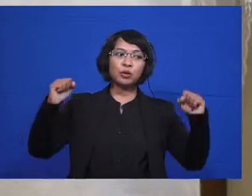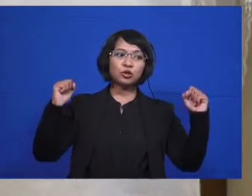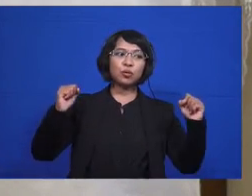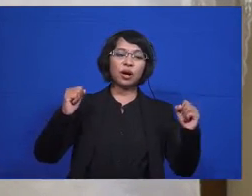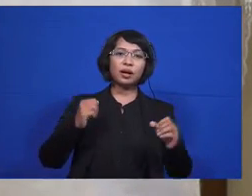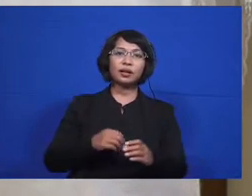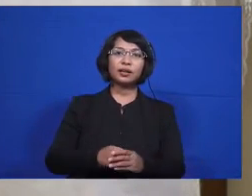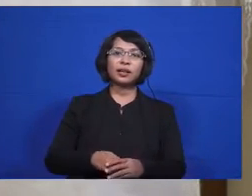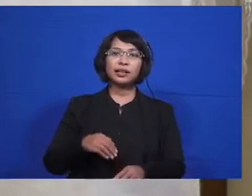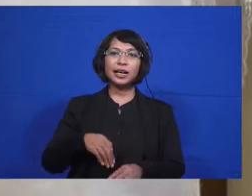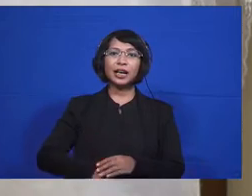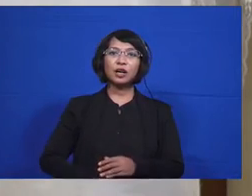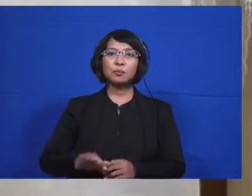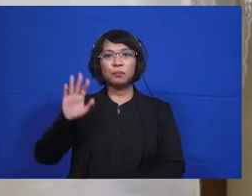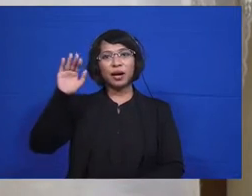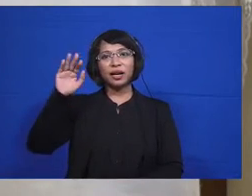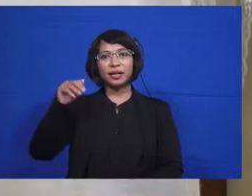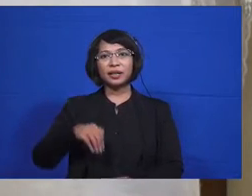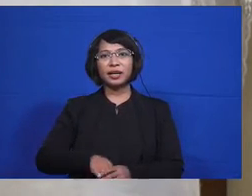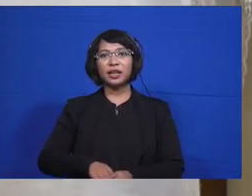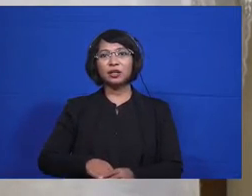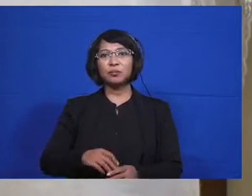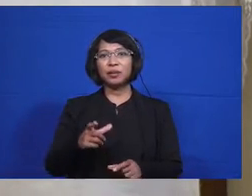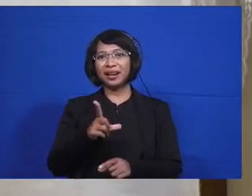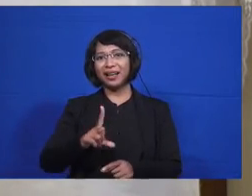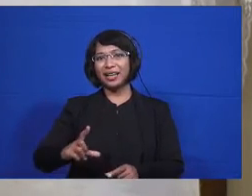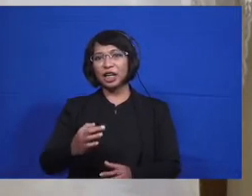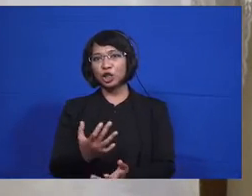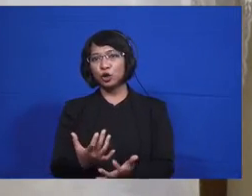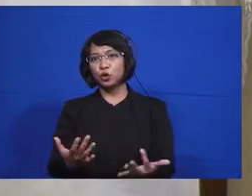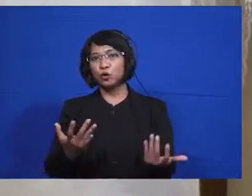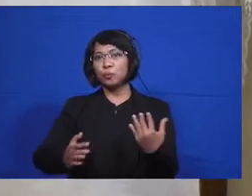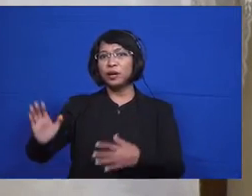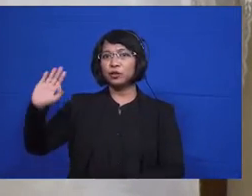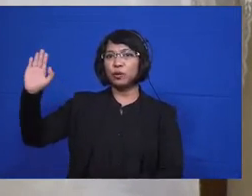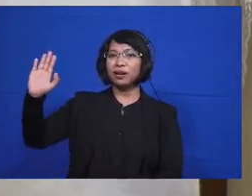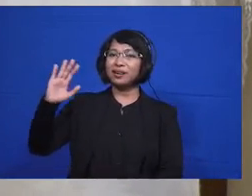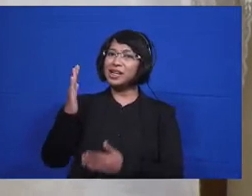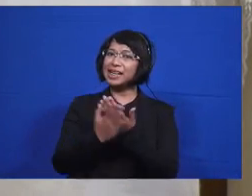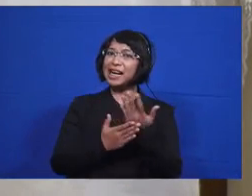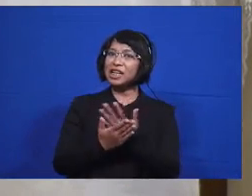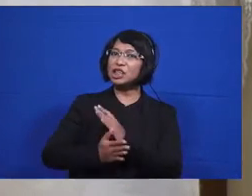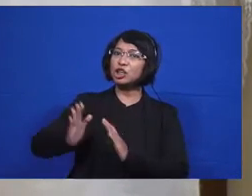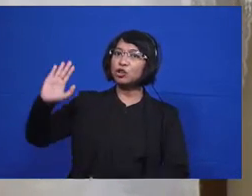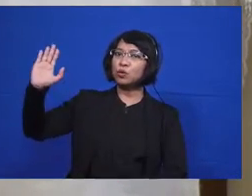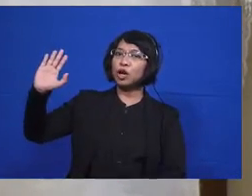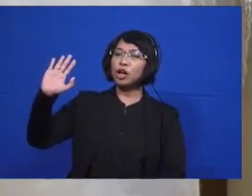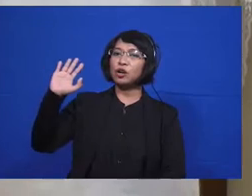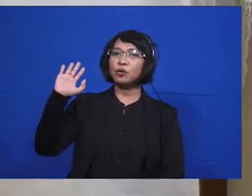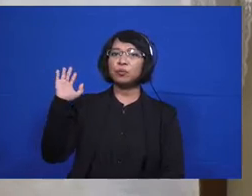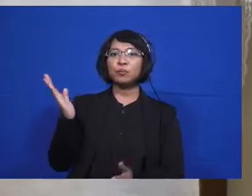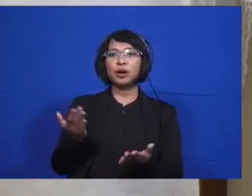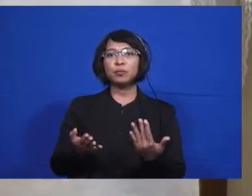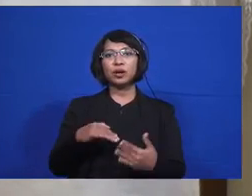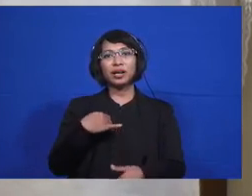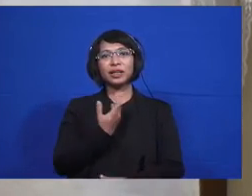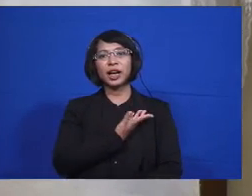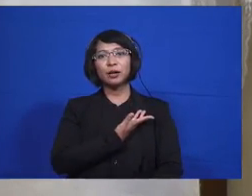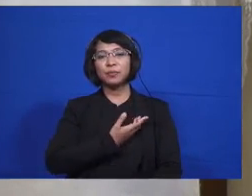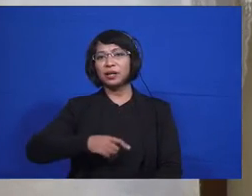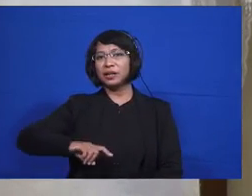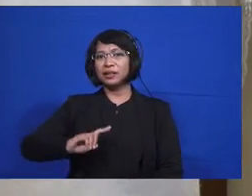panggilan dan melayani umat-Nya. Kasih Tuhan pula lah yang telah memampukan kami untuk